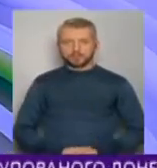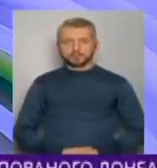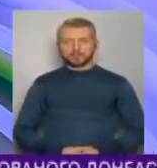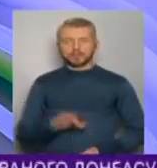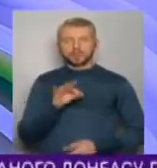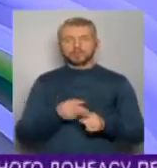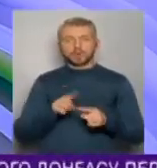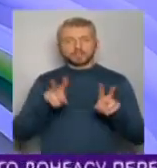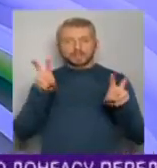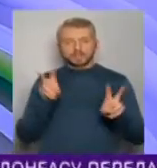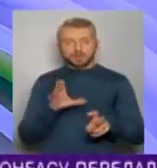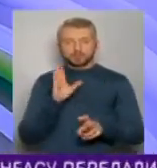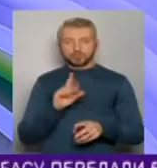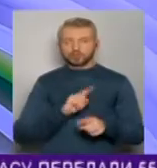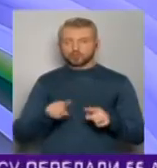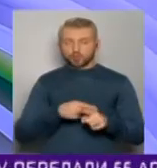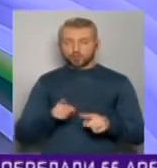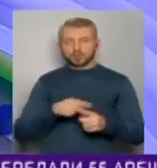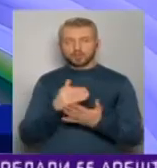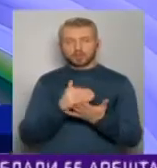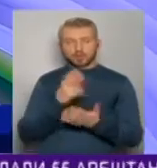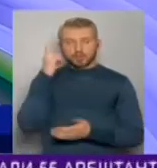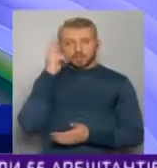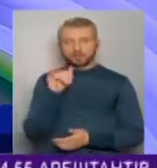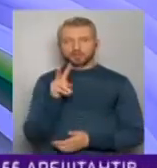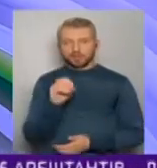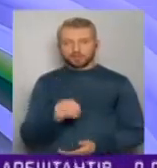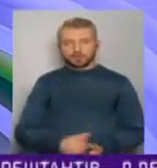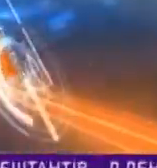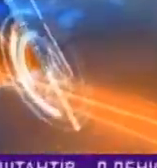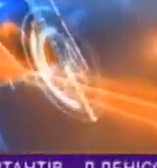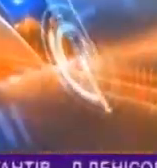Про це не тільки говоримо за мить. Це програма «Київ Лайф». Ми починаємо.